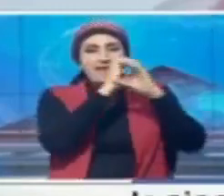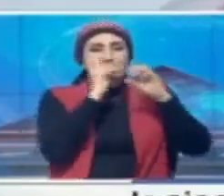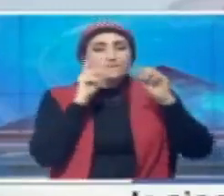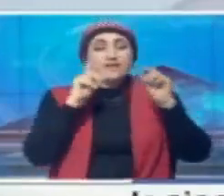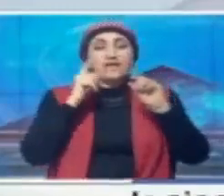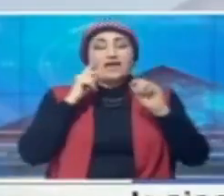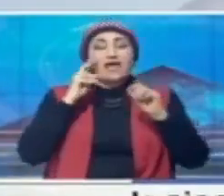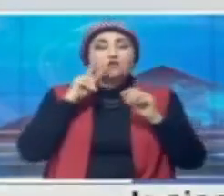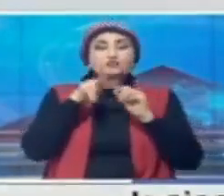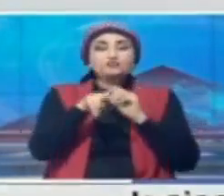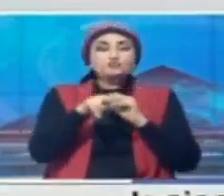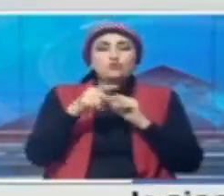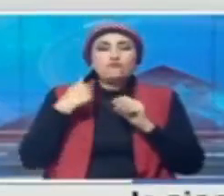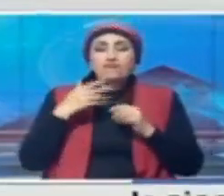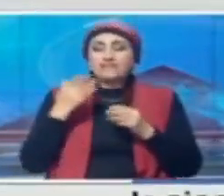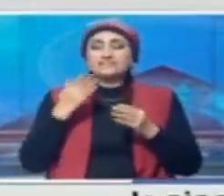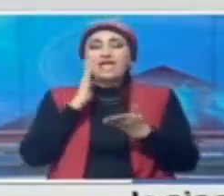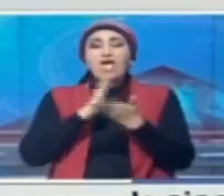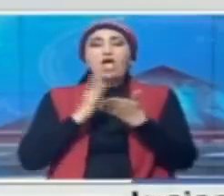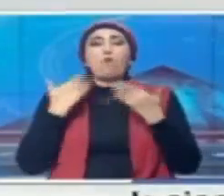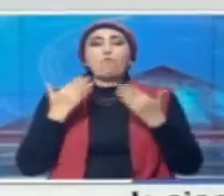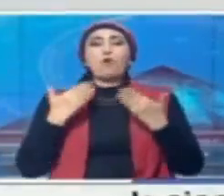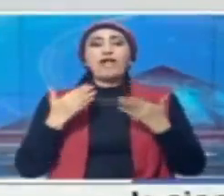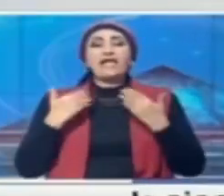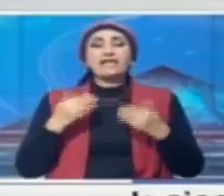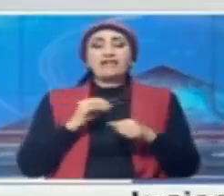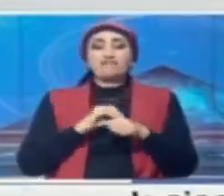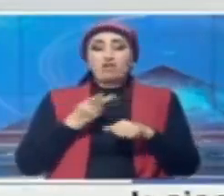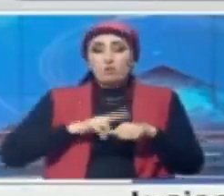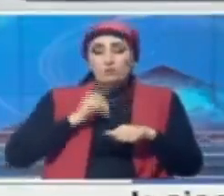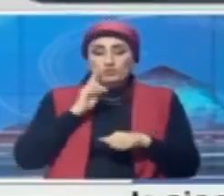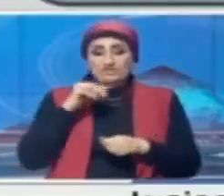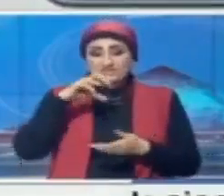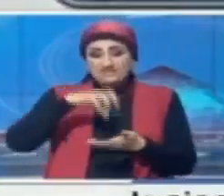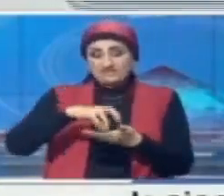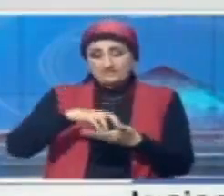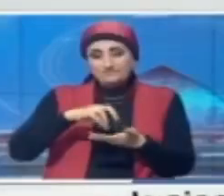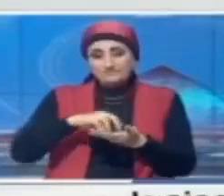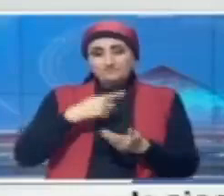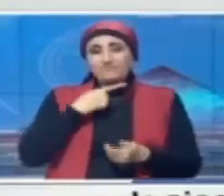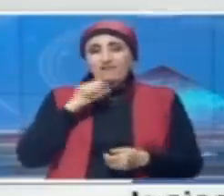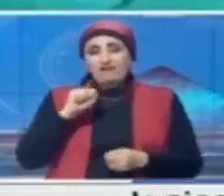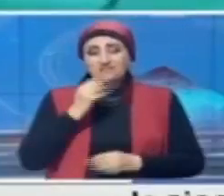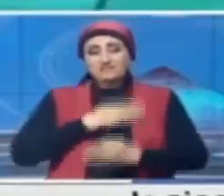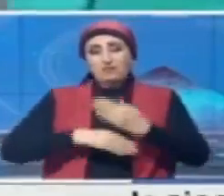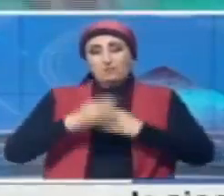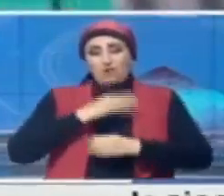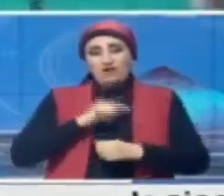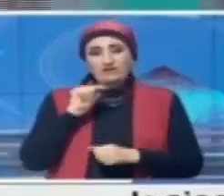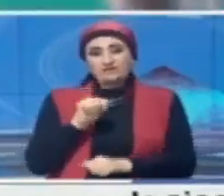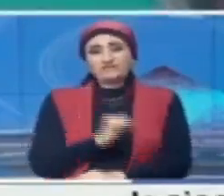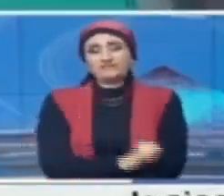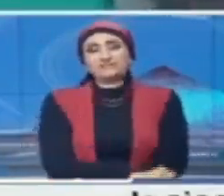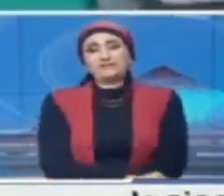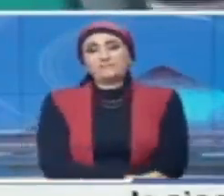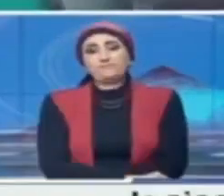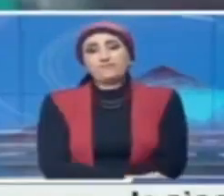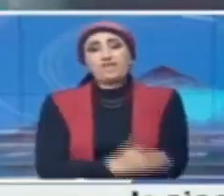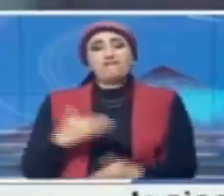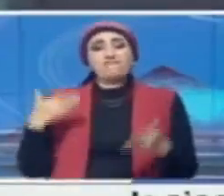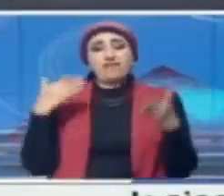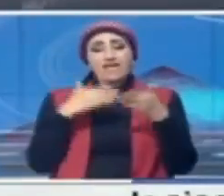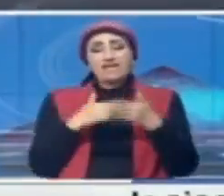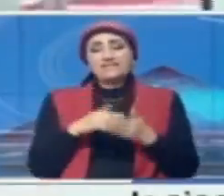الركاب، جميعها مكيفة وبها أماكن مخصصة لذوي الاحتياجات الخاصة. بأواخر